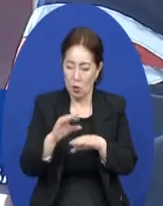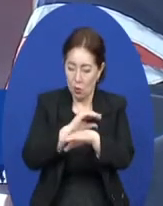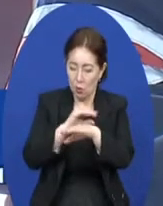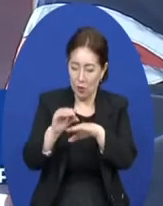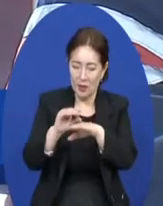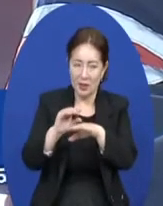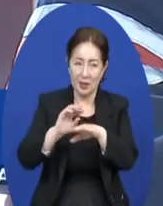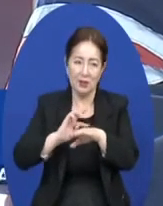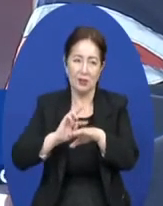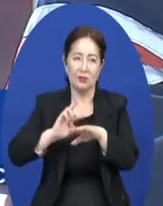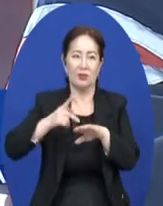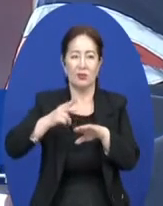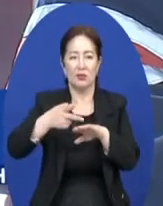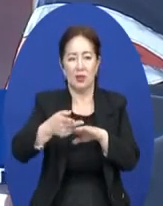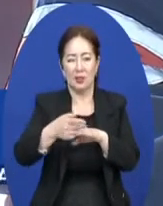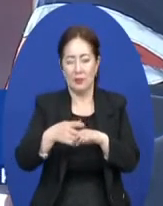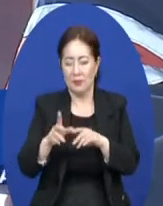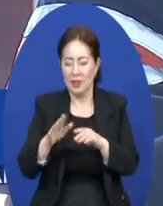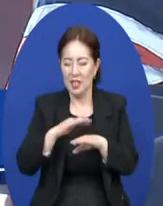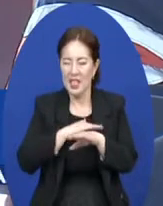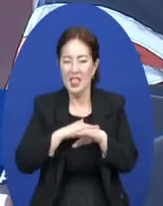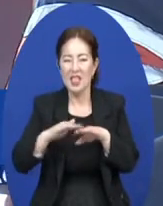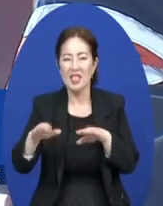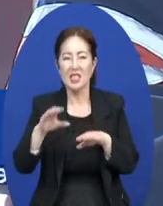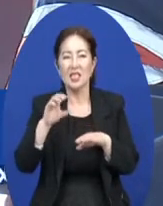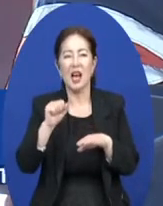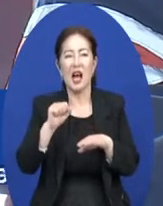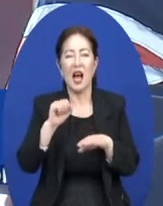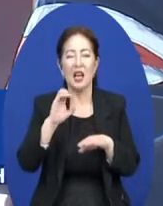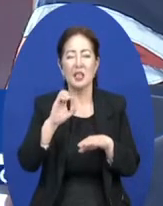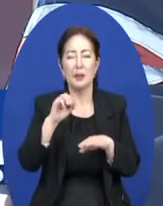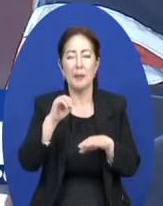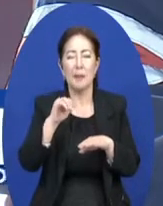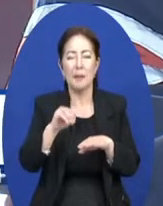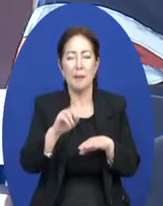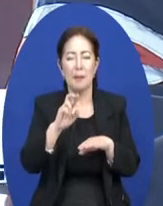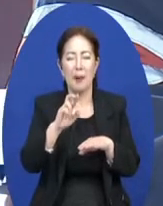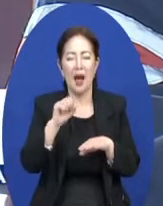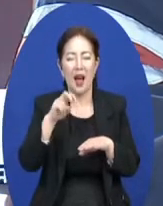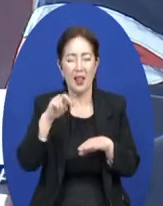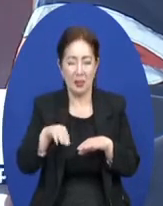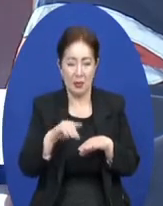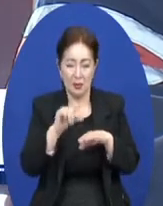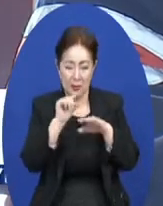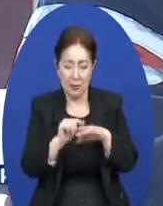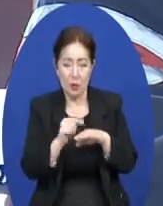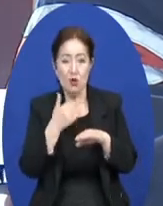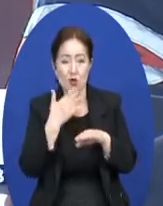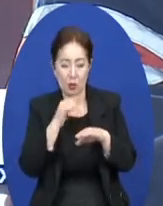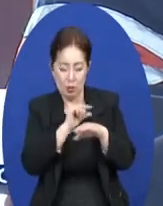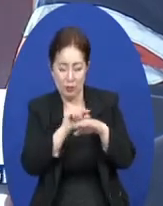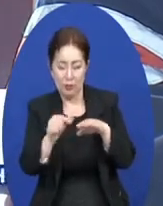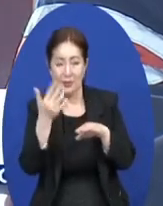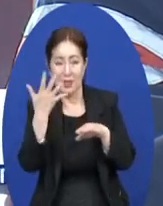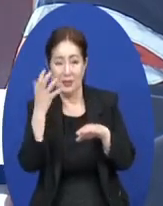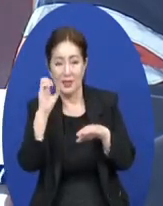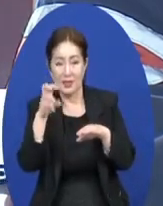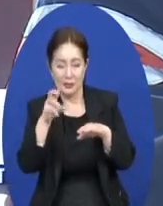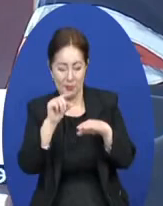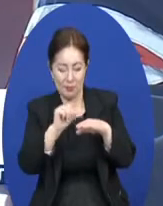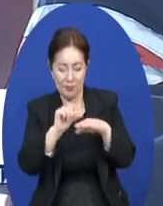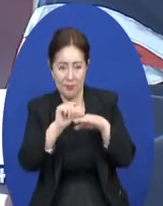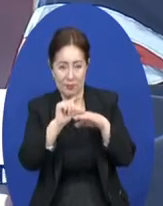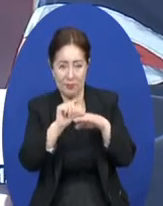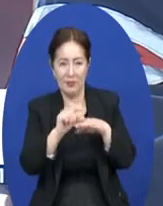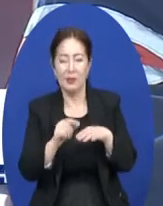ресайклдаад тгшлийн өнгө асфальт бетон тгшлийн өнгө 5 санж явна. За